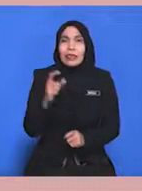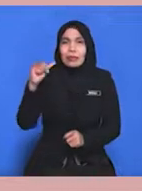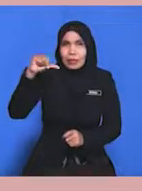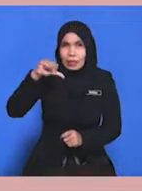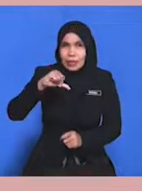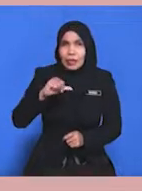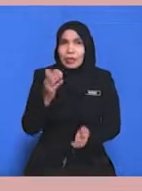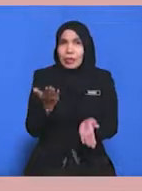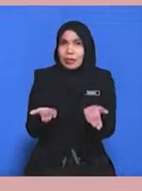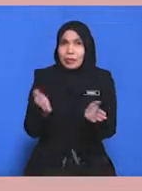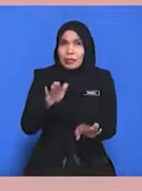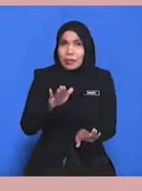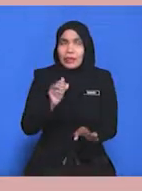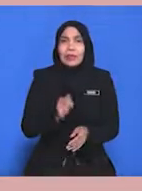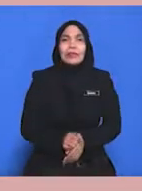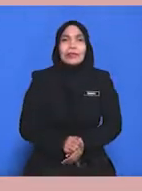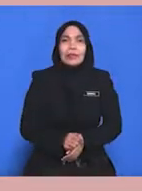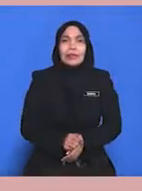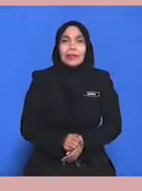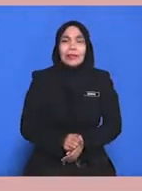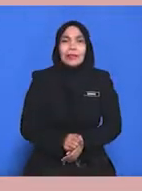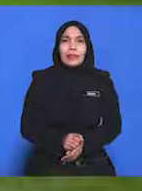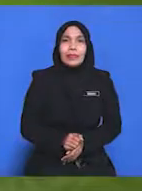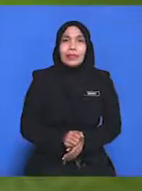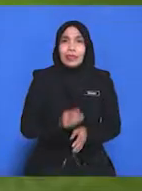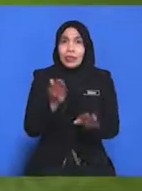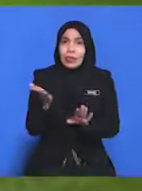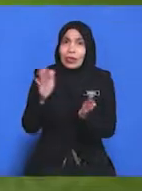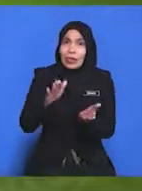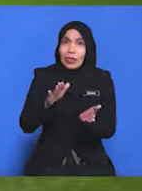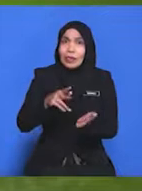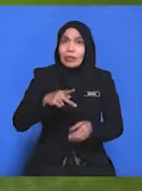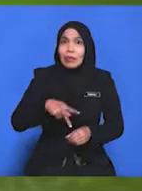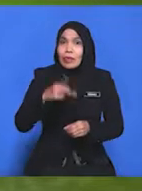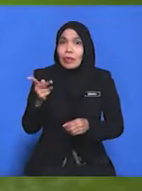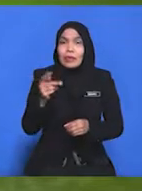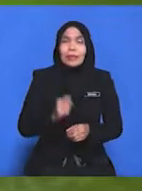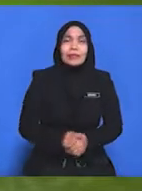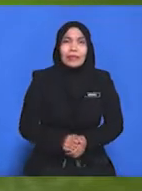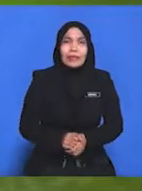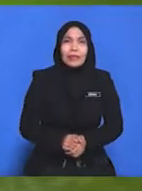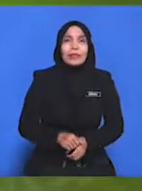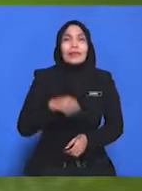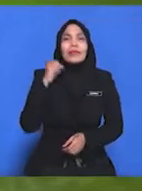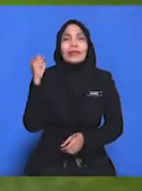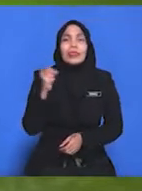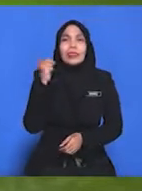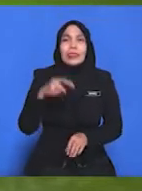atau dipanggil juga sebagai kalah keluar. Sering juga ia dipanggil dengan panggilan